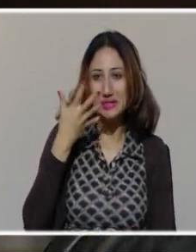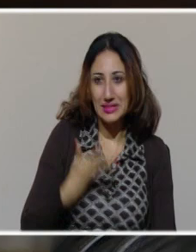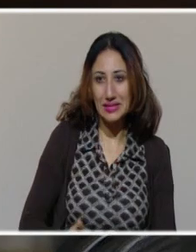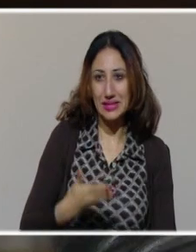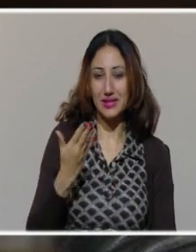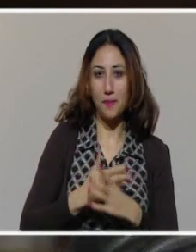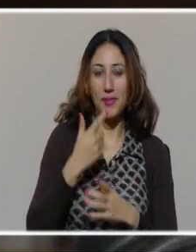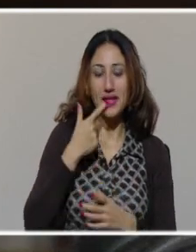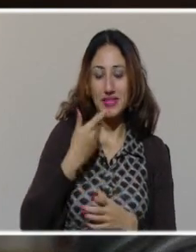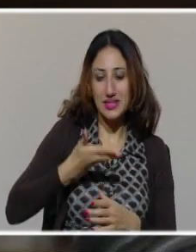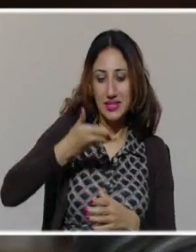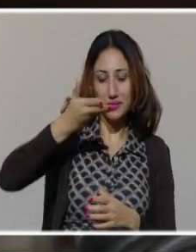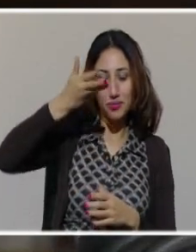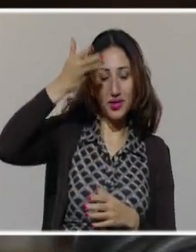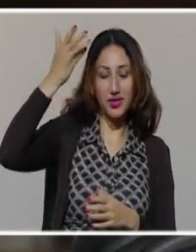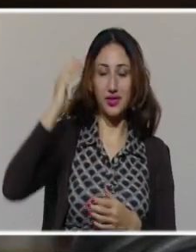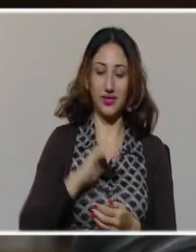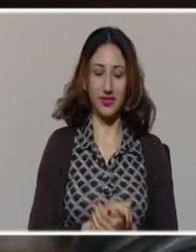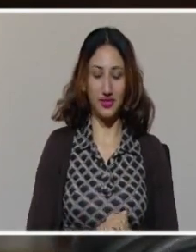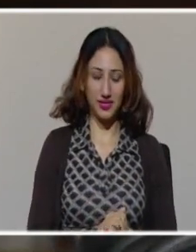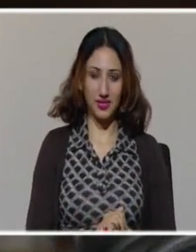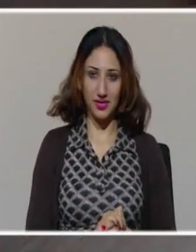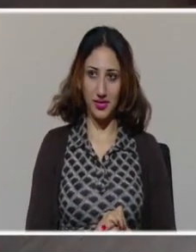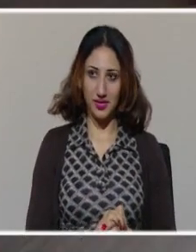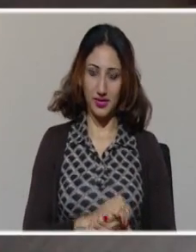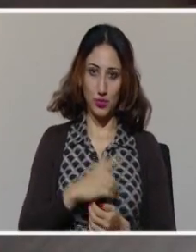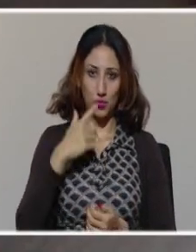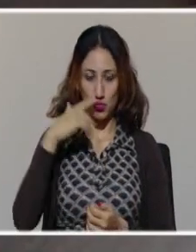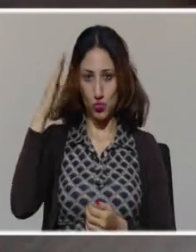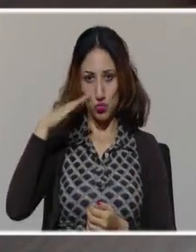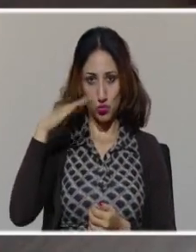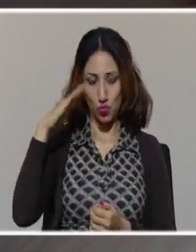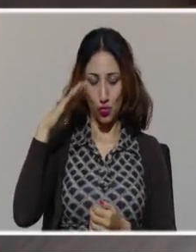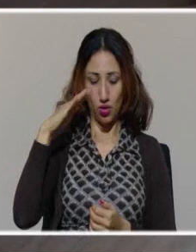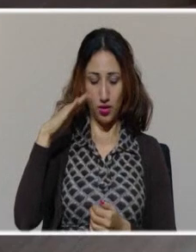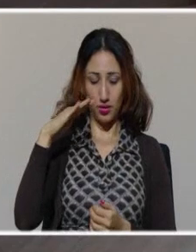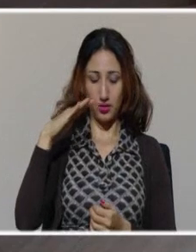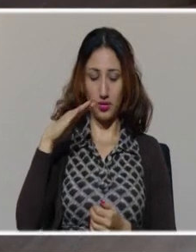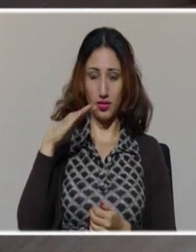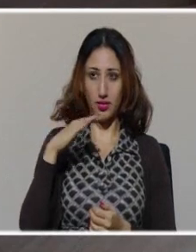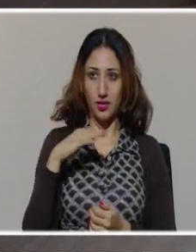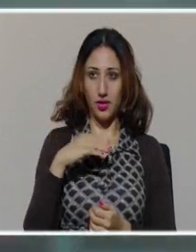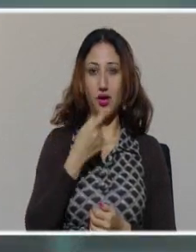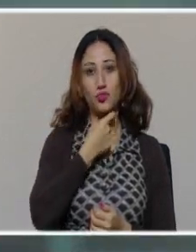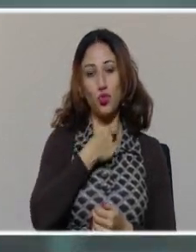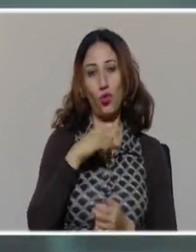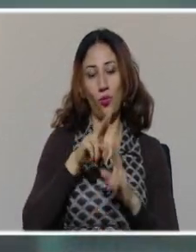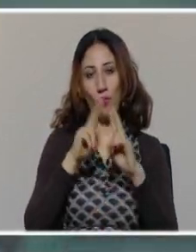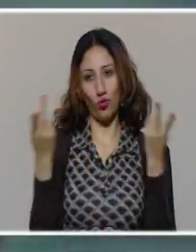راحت عملت حاجة إضافية يعني طب هو صغير أنا عارف أصل أنتم مش